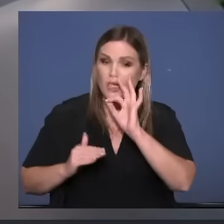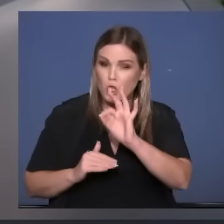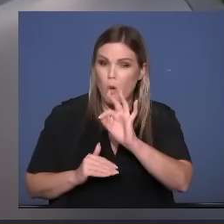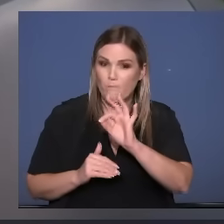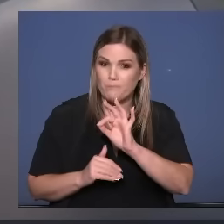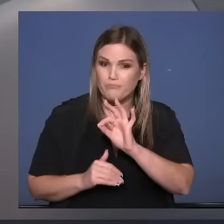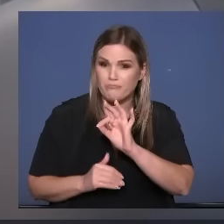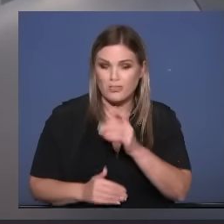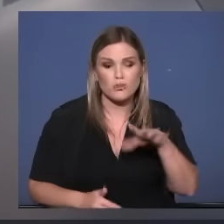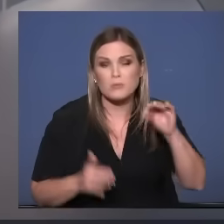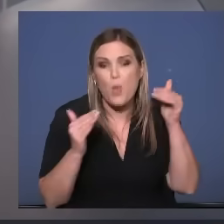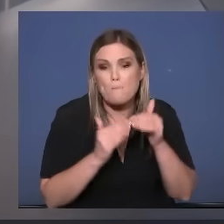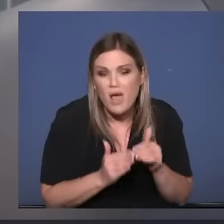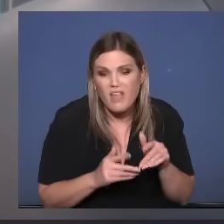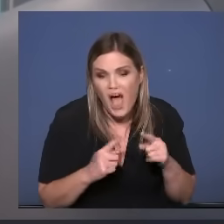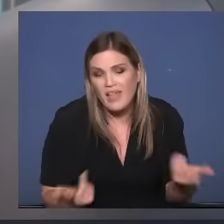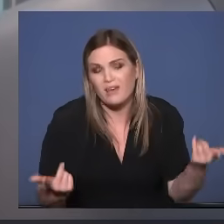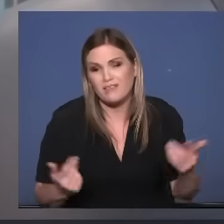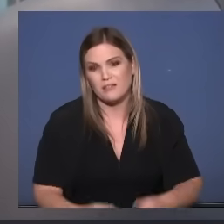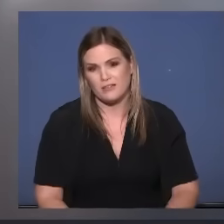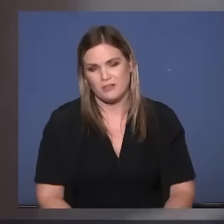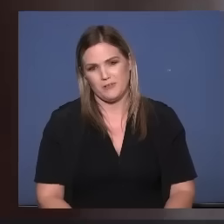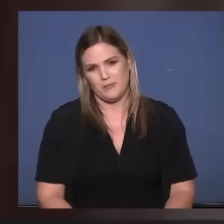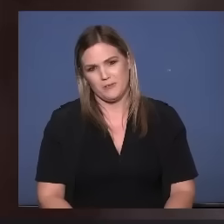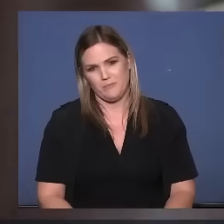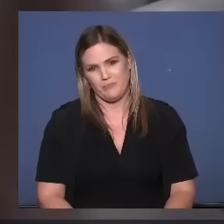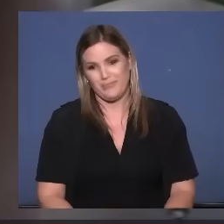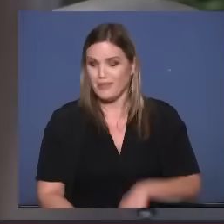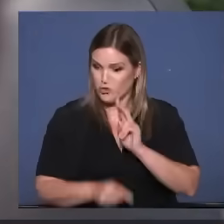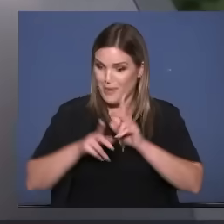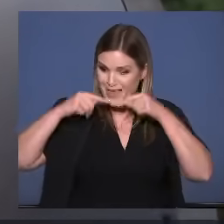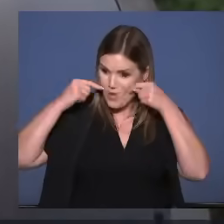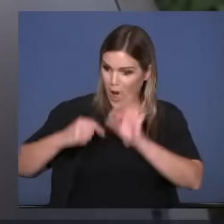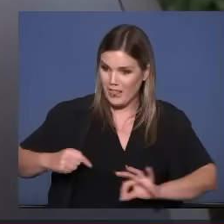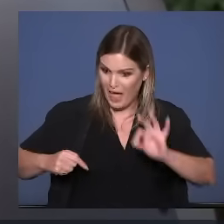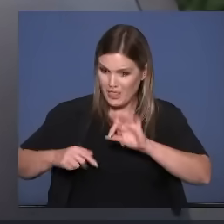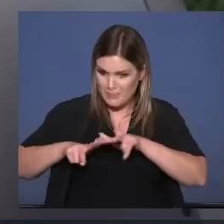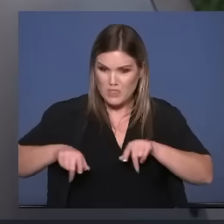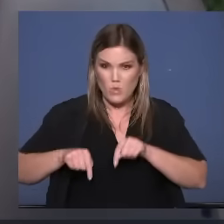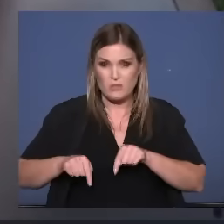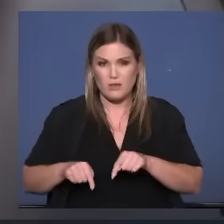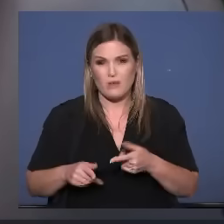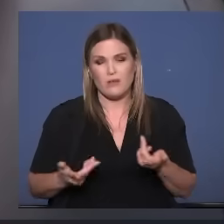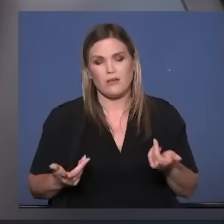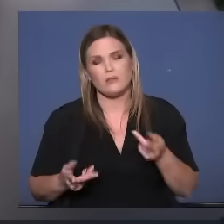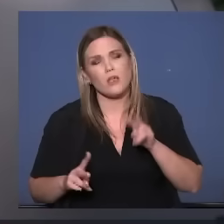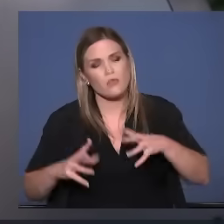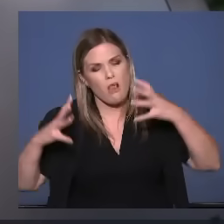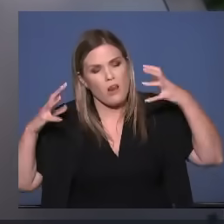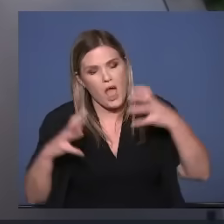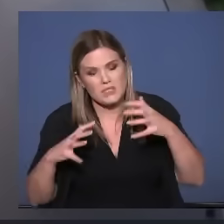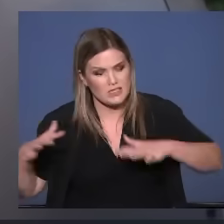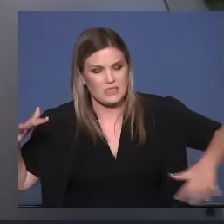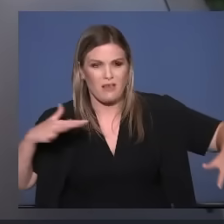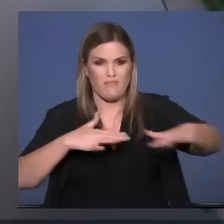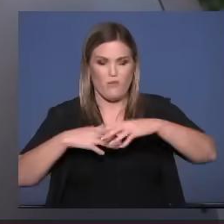ימצא לו בית אחר אתה שומר על החיוך גם ב סצי הז תשמע עם הלחץ שיש מסביבנו עם כל הדברים שעוד